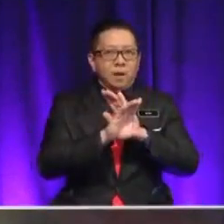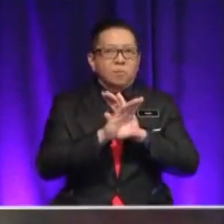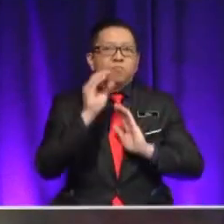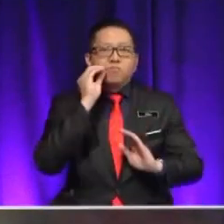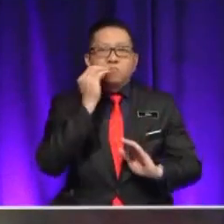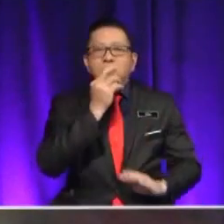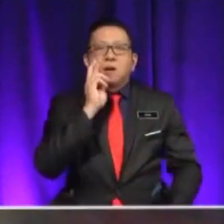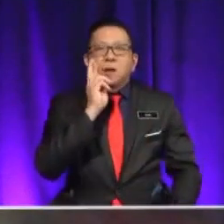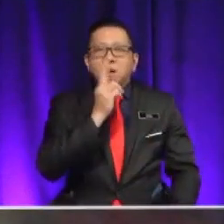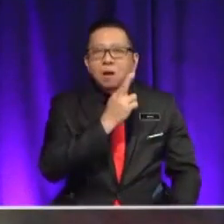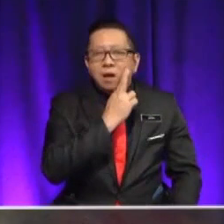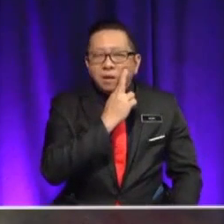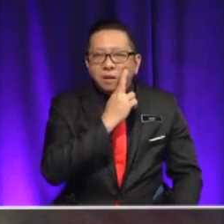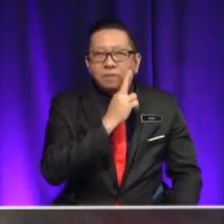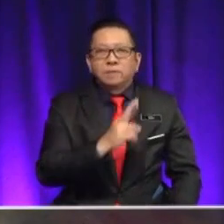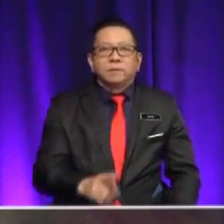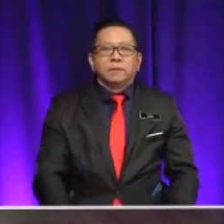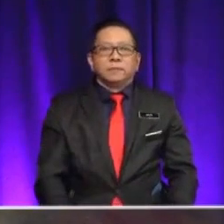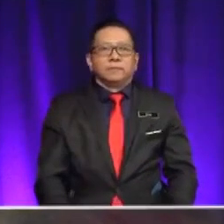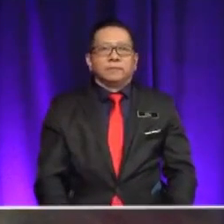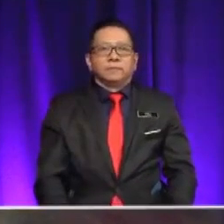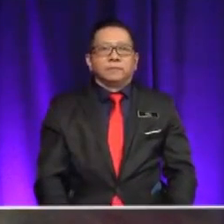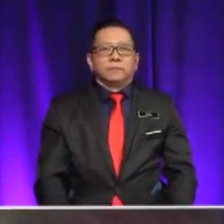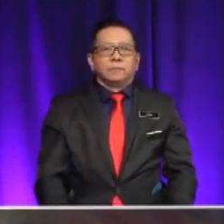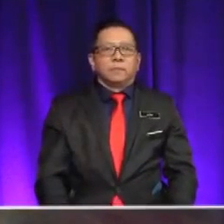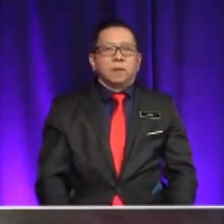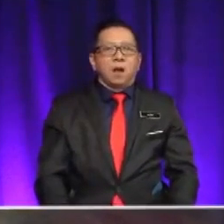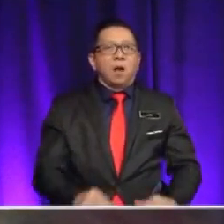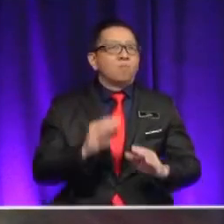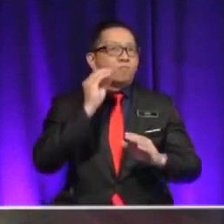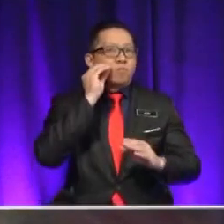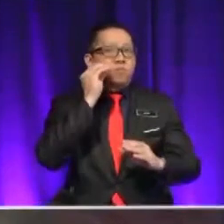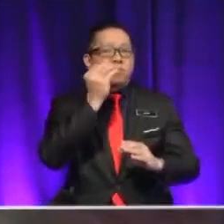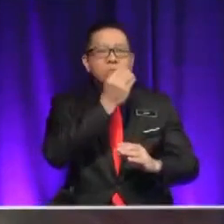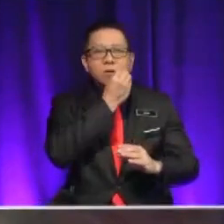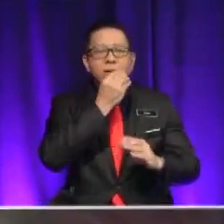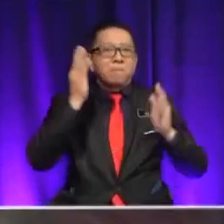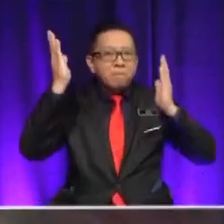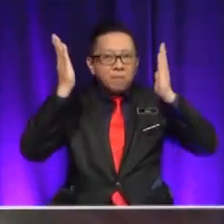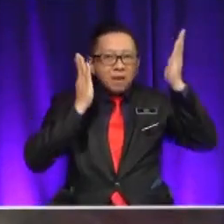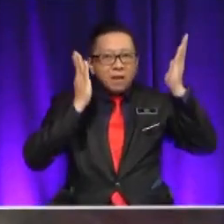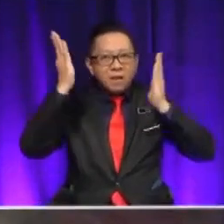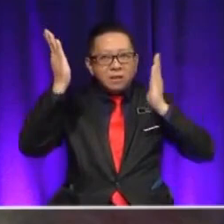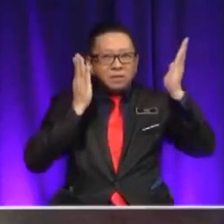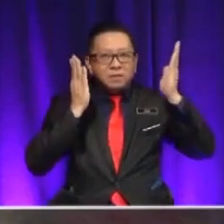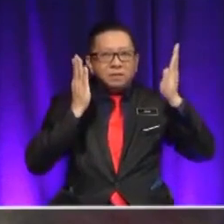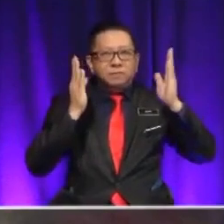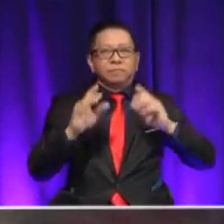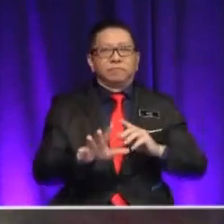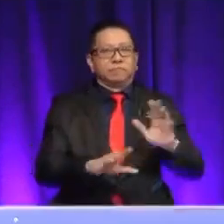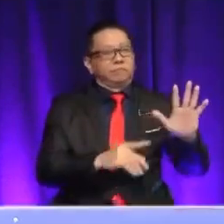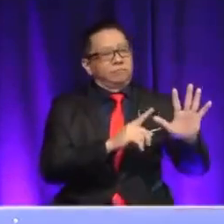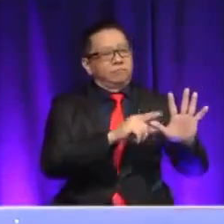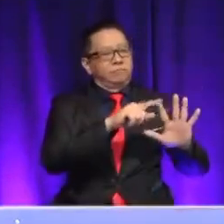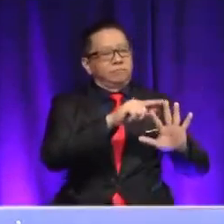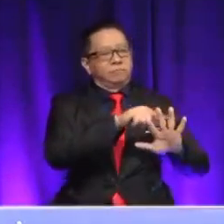rukun negara kerana bunga raya ialah bunga kebangsaan dan juga mempunyai lima kelopak sesuai dengan prinsip